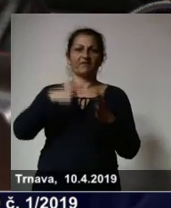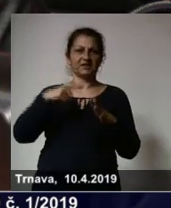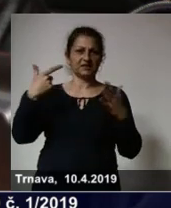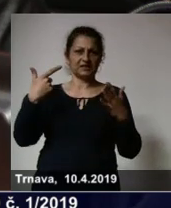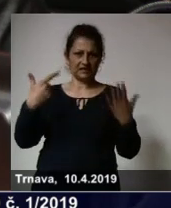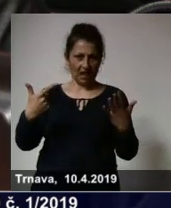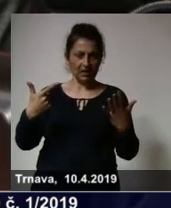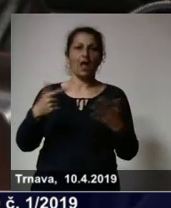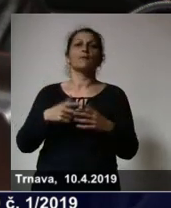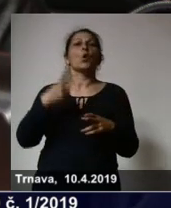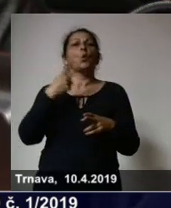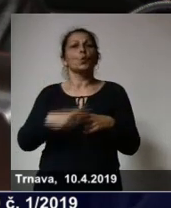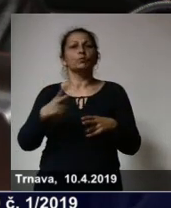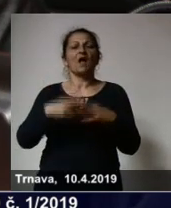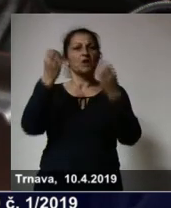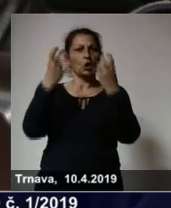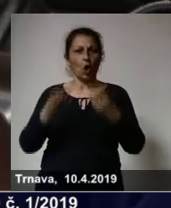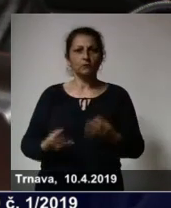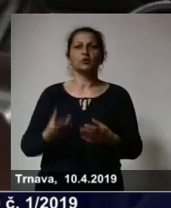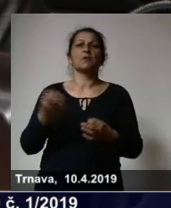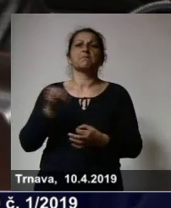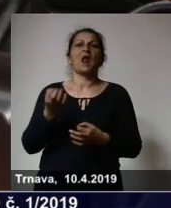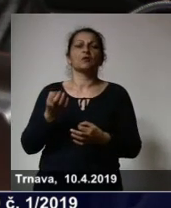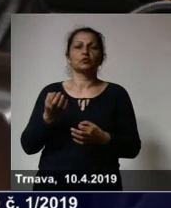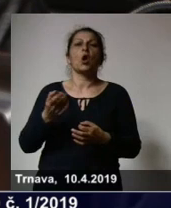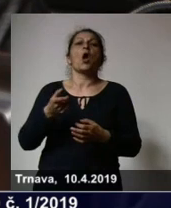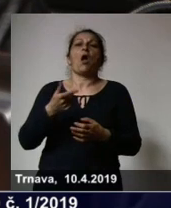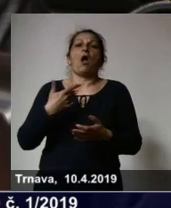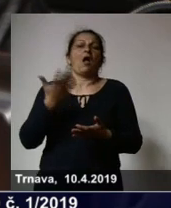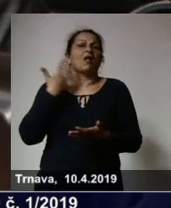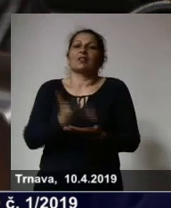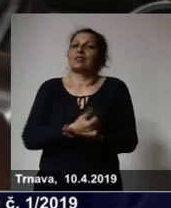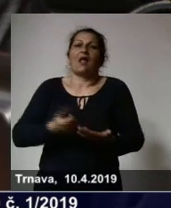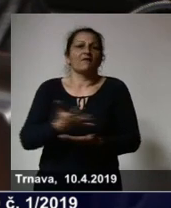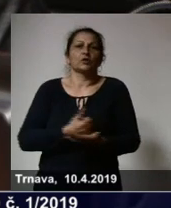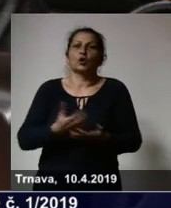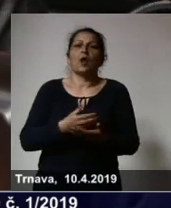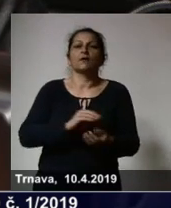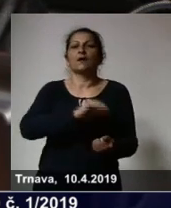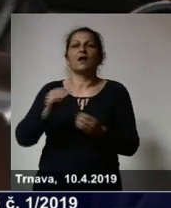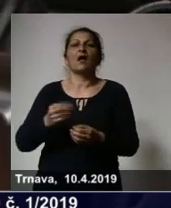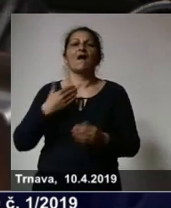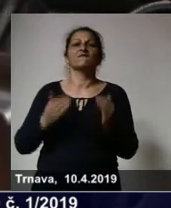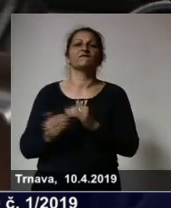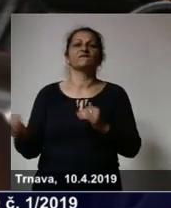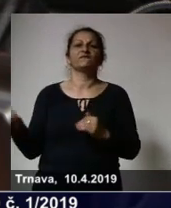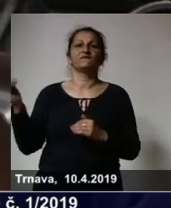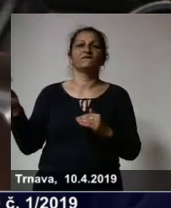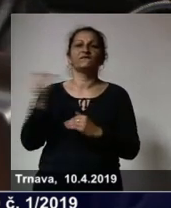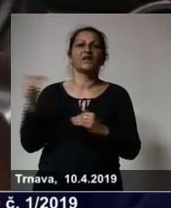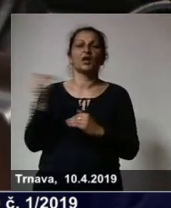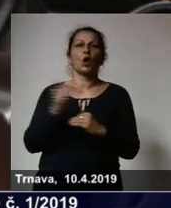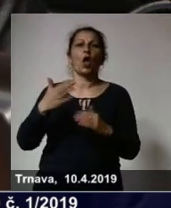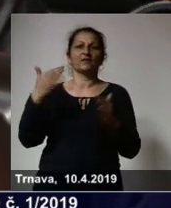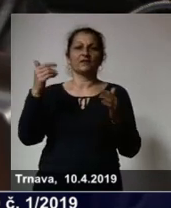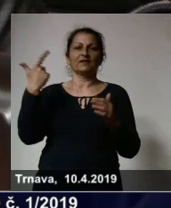254/2007. Úprava rozpočtu bola vypracovaná predovšetkým z dôvodu zapojenia nevyčerpaných prostriedkov na prenesený výkon z roku 2018